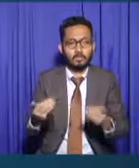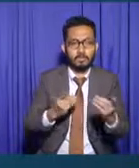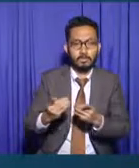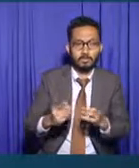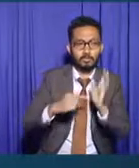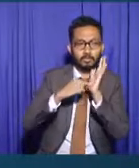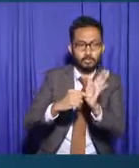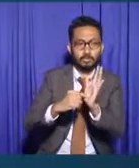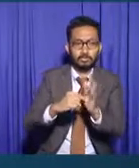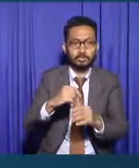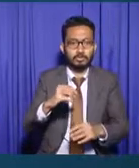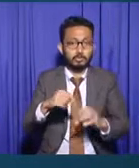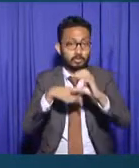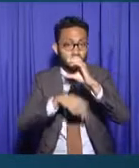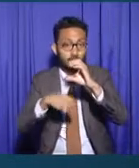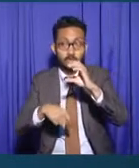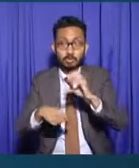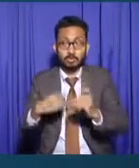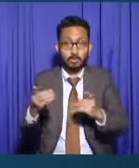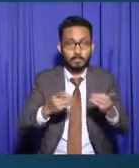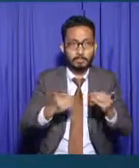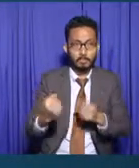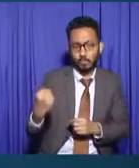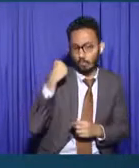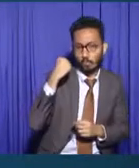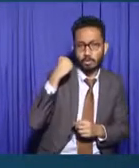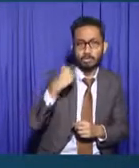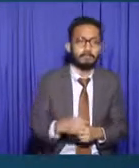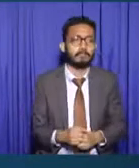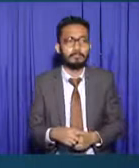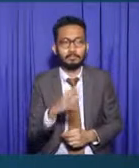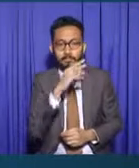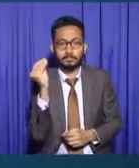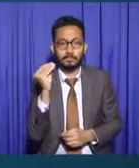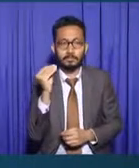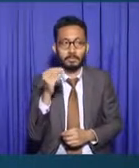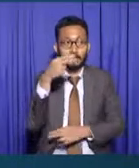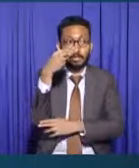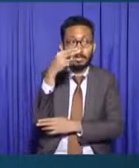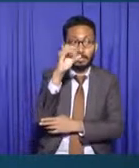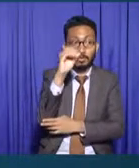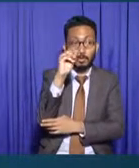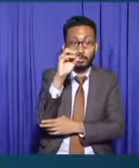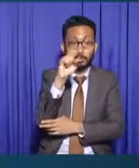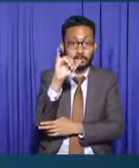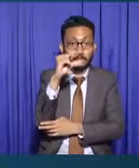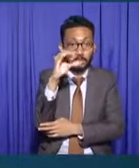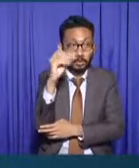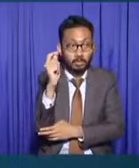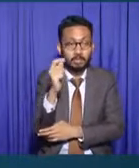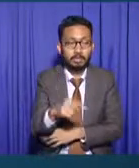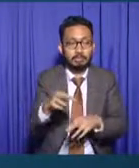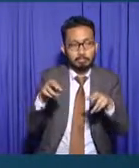resesif genotip heterozigot pula akan menunjukkan